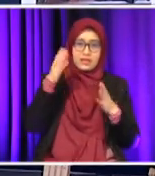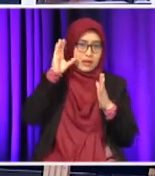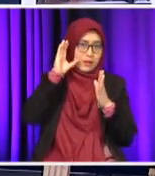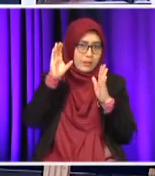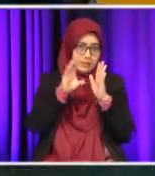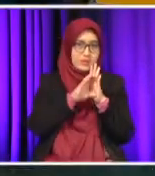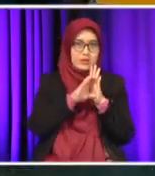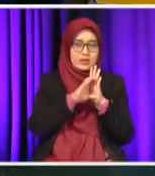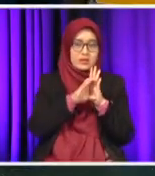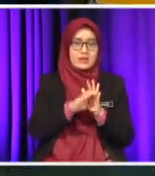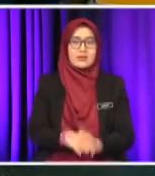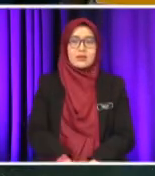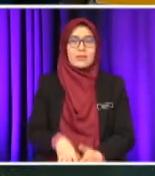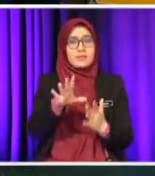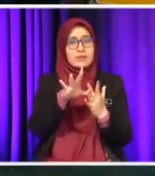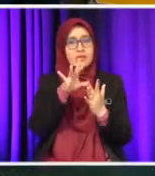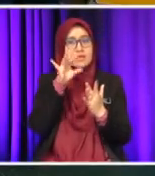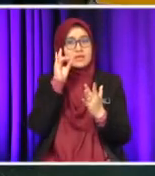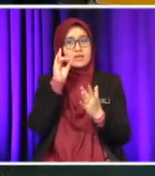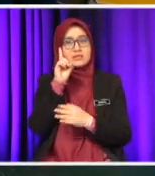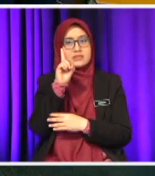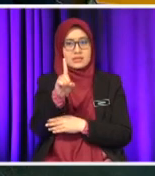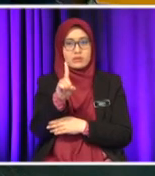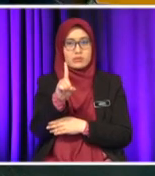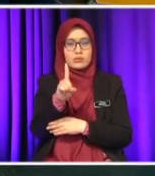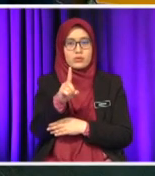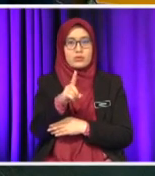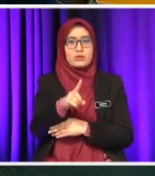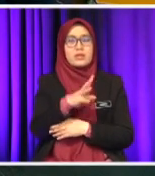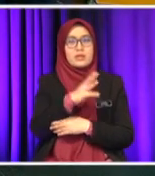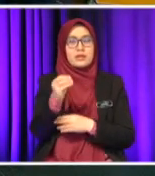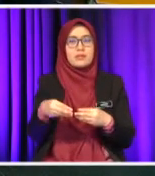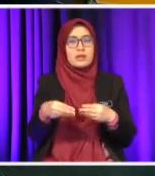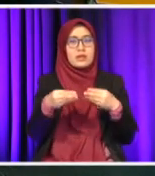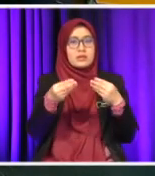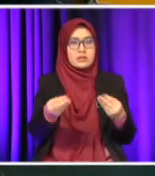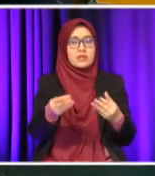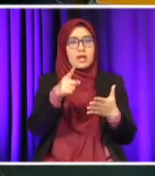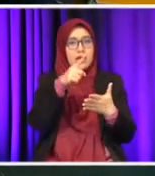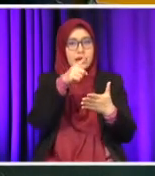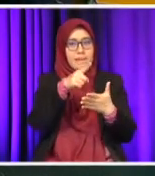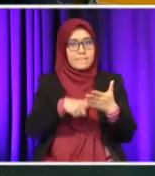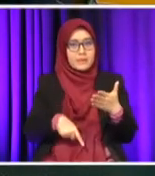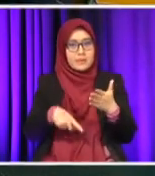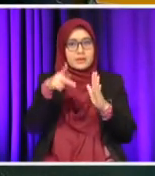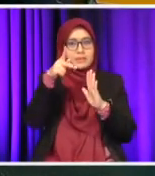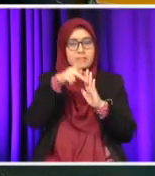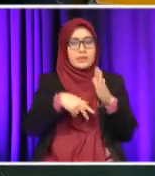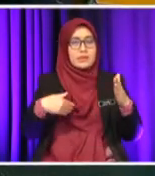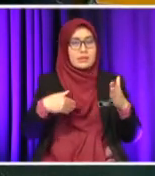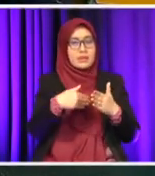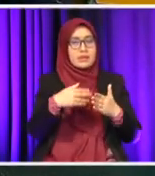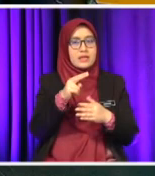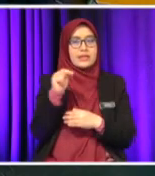Coba aku mau pilih satu dan coba cadangkan Apakah pendekatan kaedah